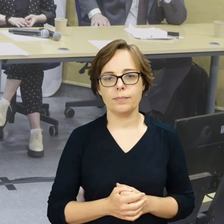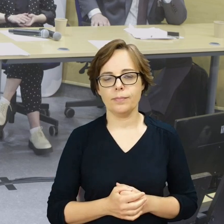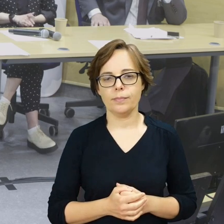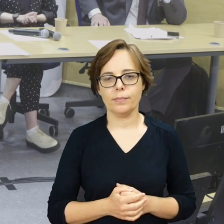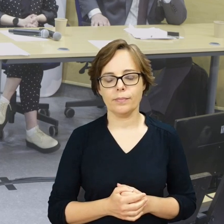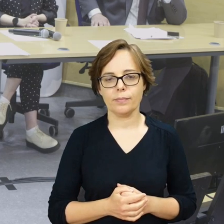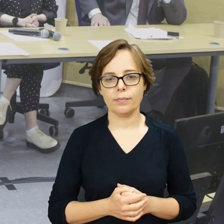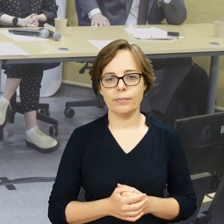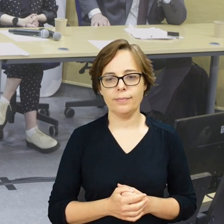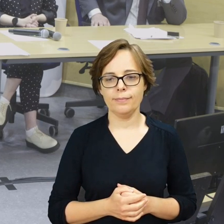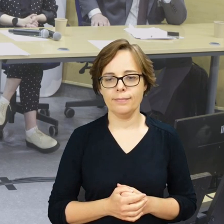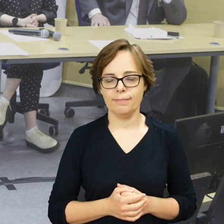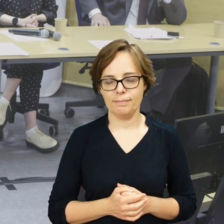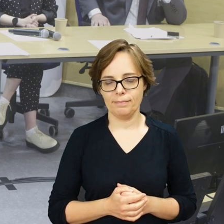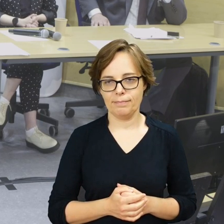Więc